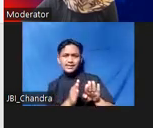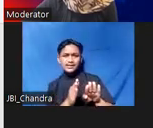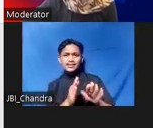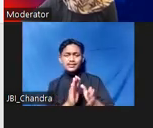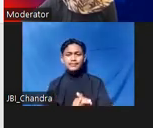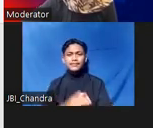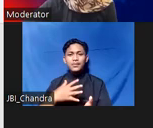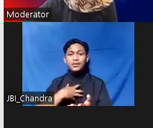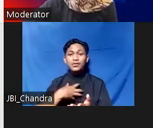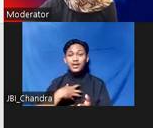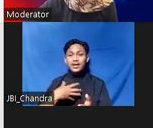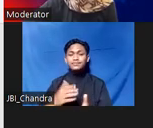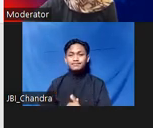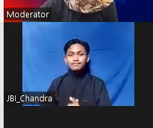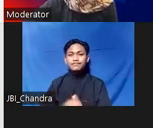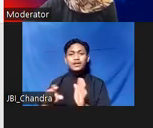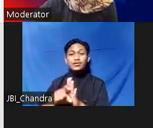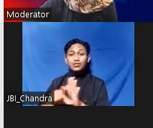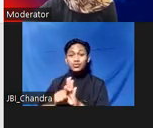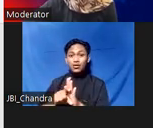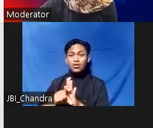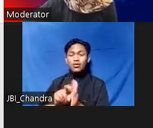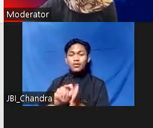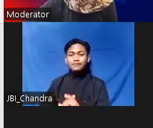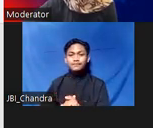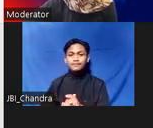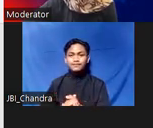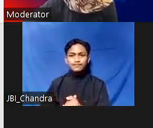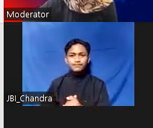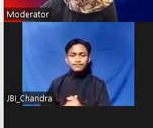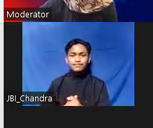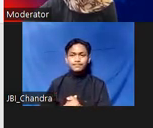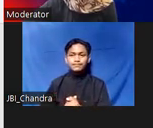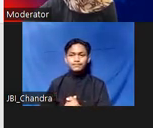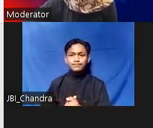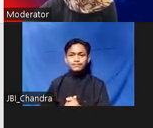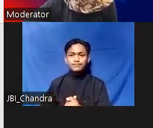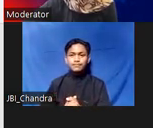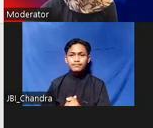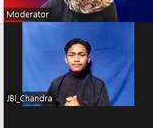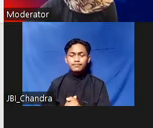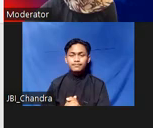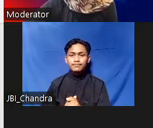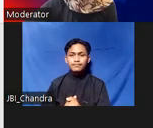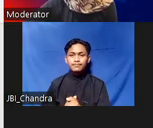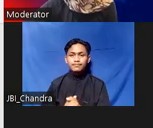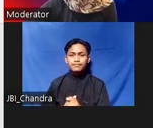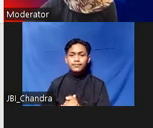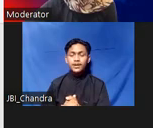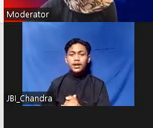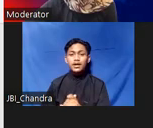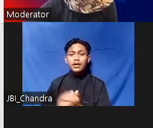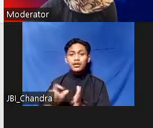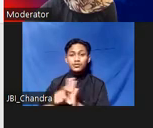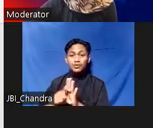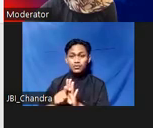apa Style ya Misalnya Rahmi Yunita kalau dalam bahasa Arab tentu Rahmi Yunita Mbak Ani Saya yakin Mbak Ni